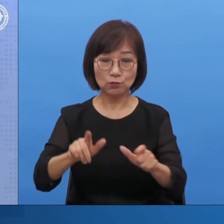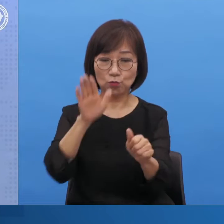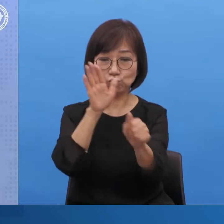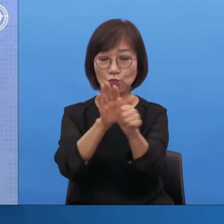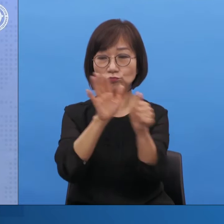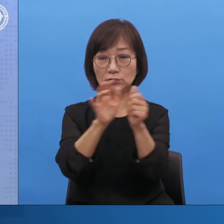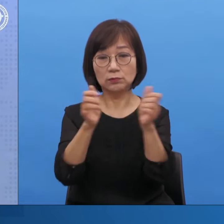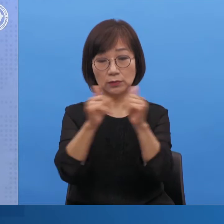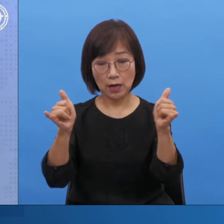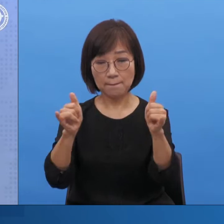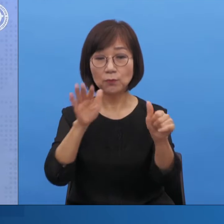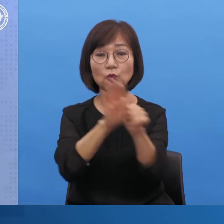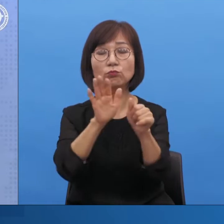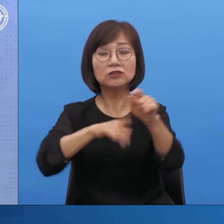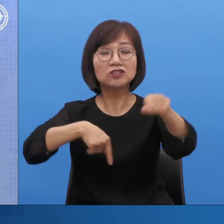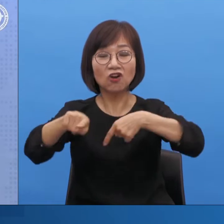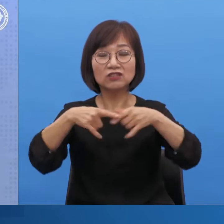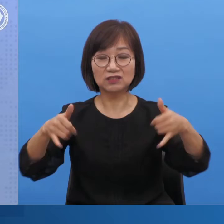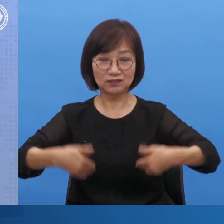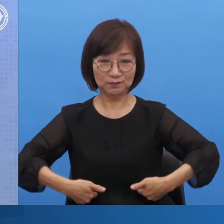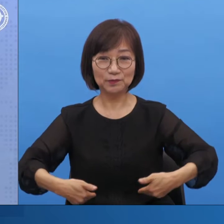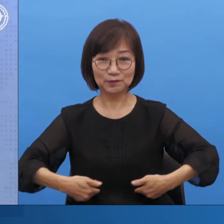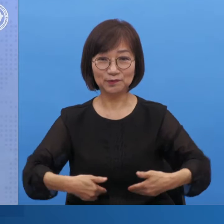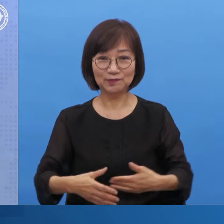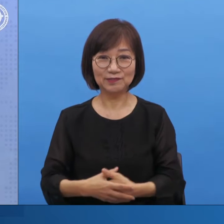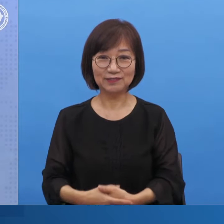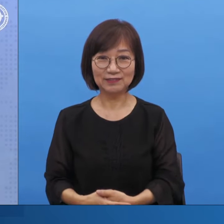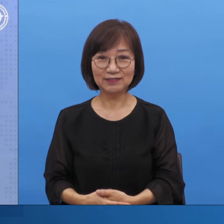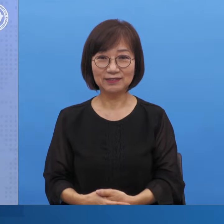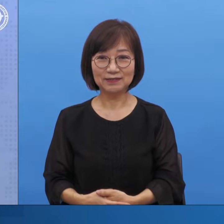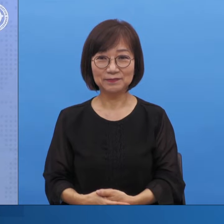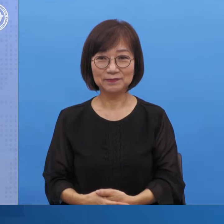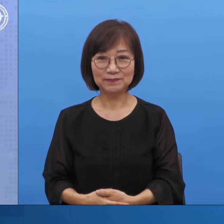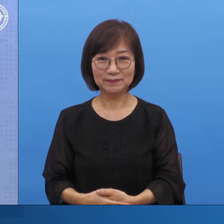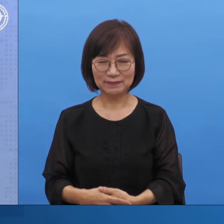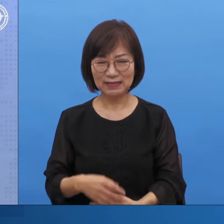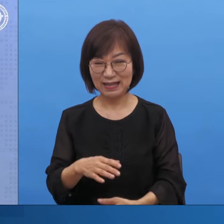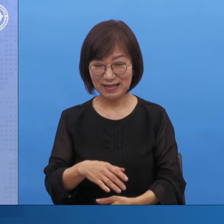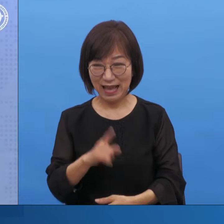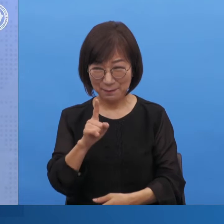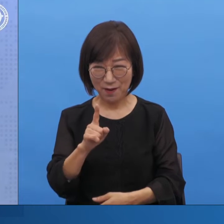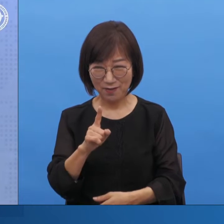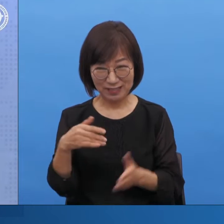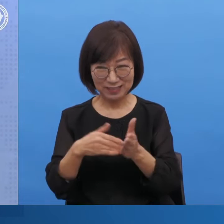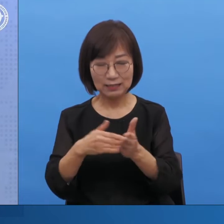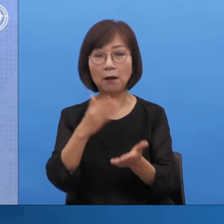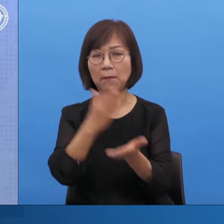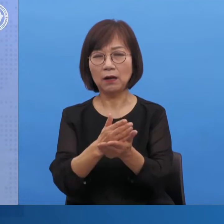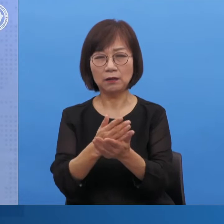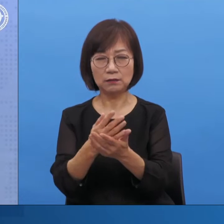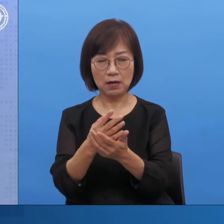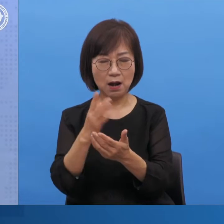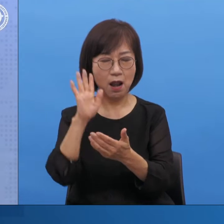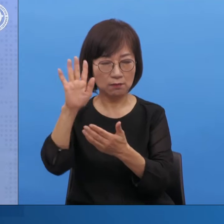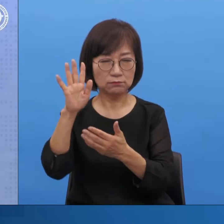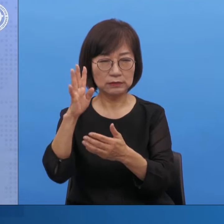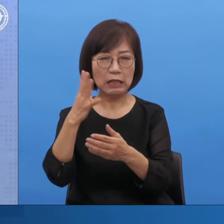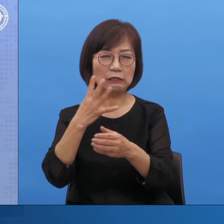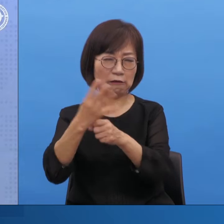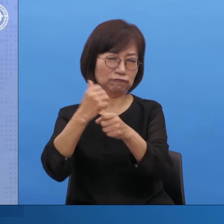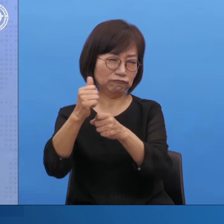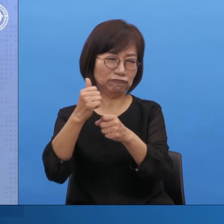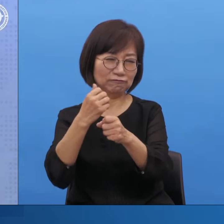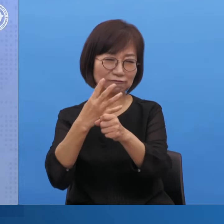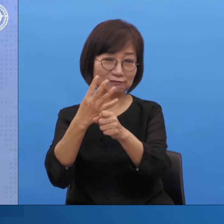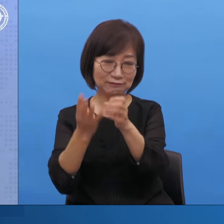the sake of salvation and salvation movement, then we will pick that. 그러니까 이번에 마지막 또 하면 또 계속 해보여 그냥. So keep running in your party.